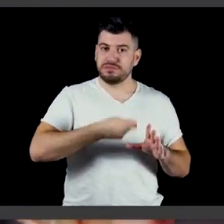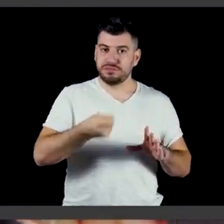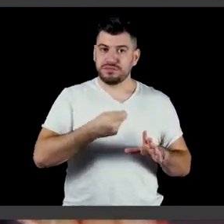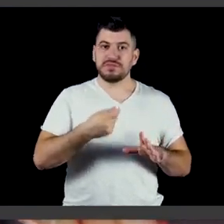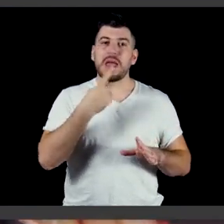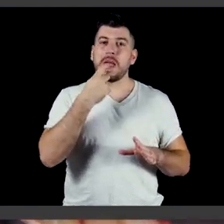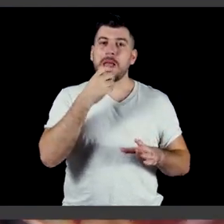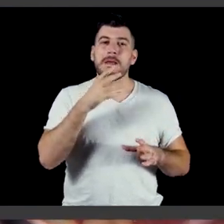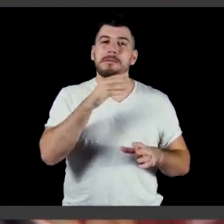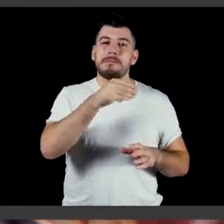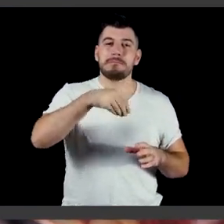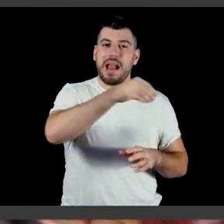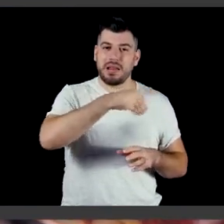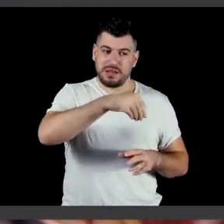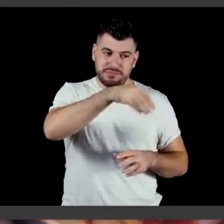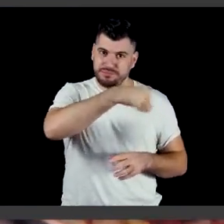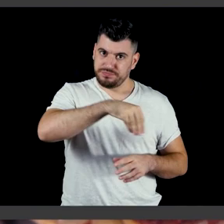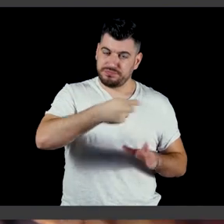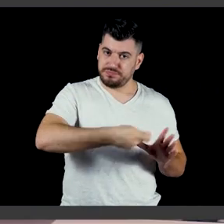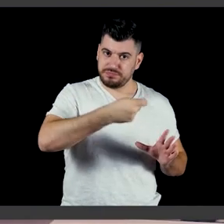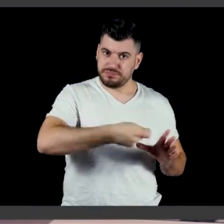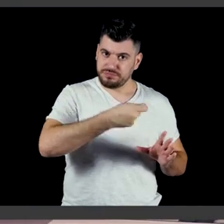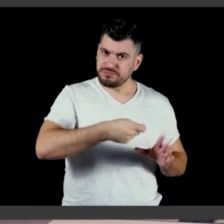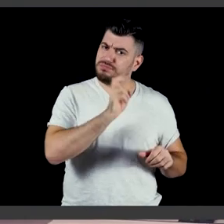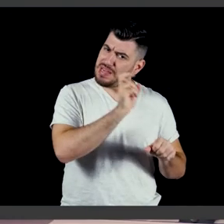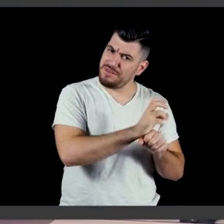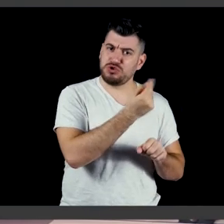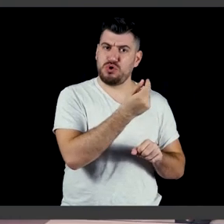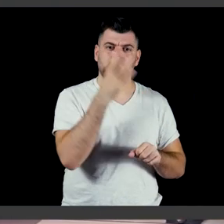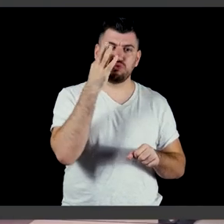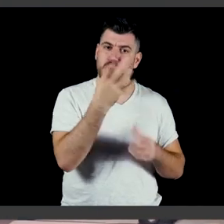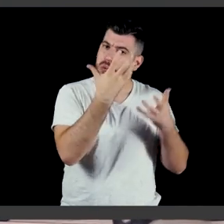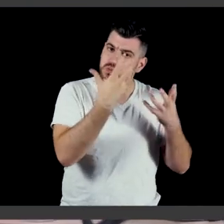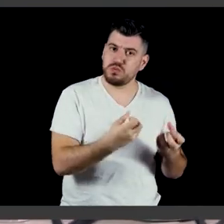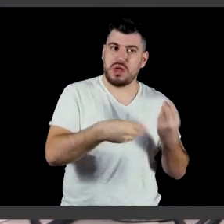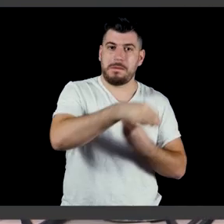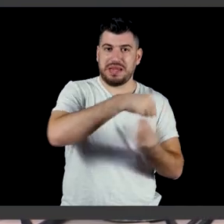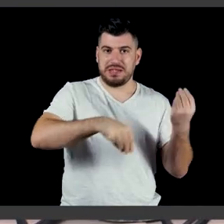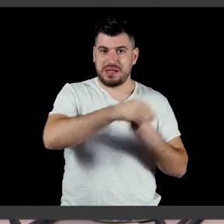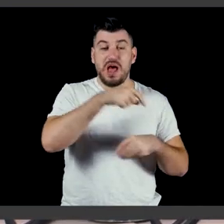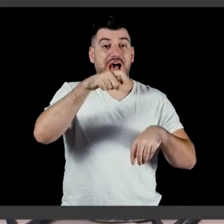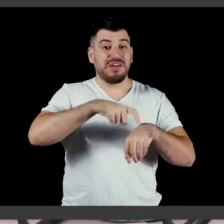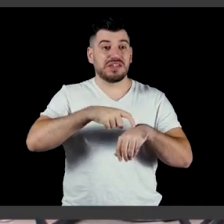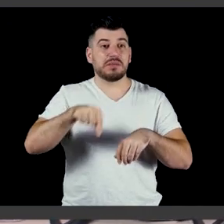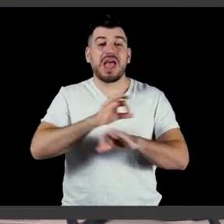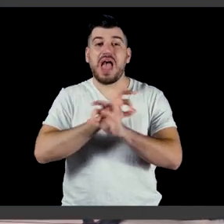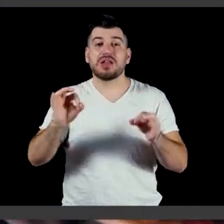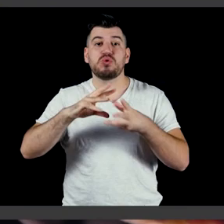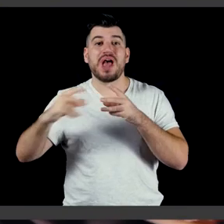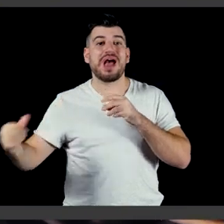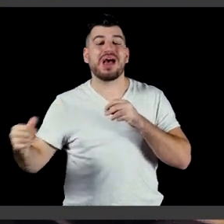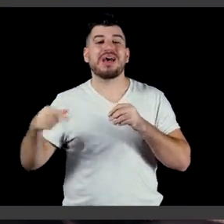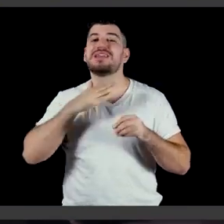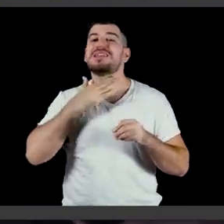ντομάτας. Όσο ψήνουμε τον πελτέ ντομάτας, τόσο πιο ωραίο θα γίνει και τόσο πιο ωραία θα δέσει τη σάλτσα μας. Λοιπόν, και ήρθε η ώρα για το κιμά μας.